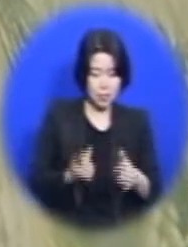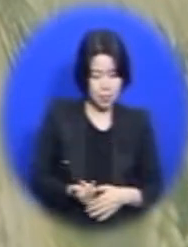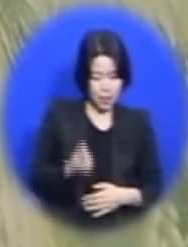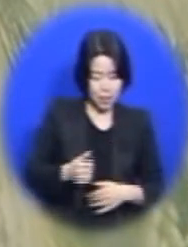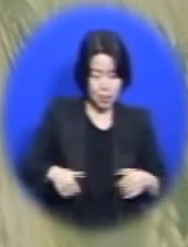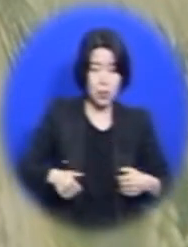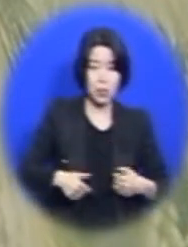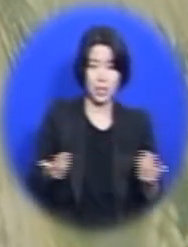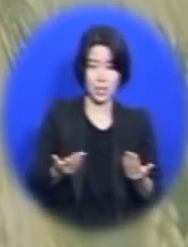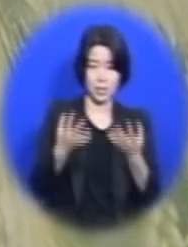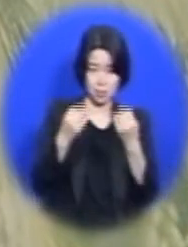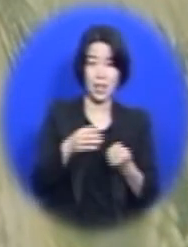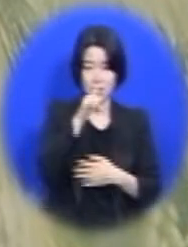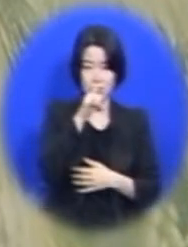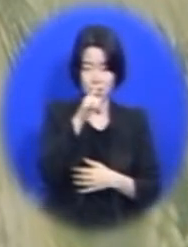일이 많잖아요.